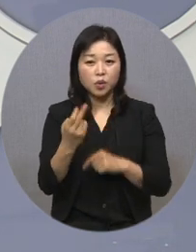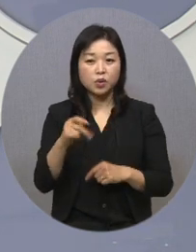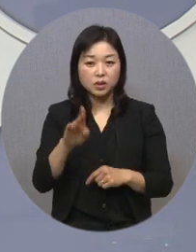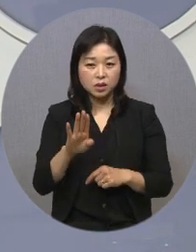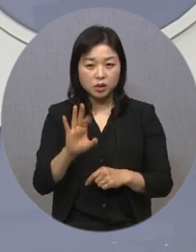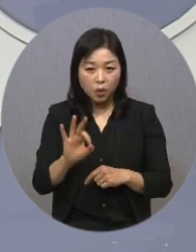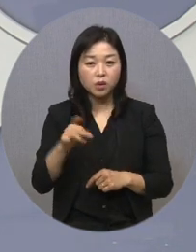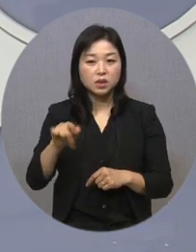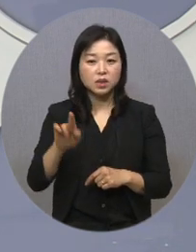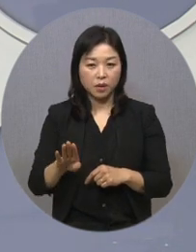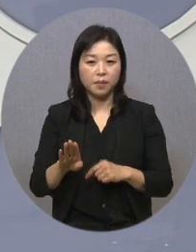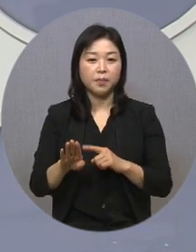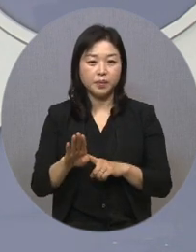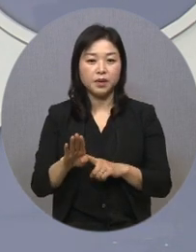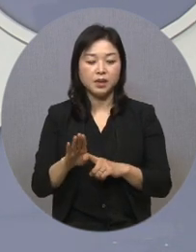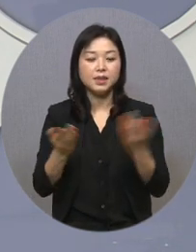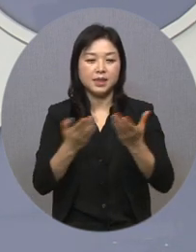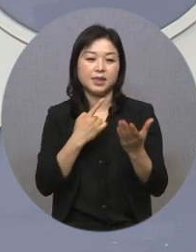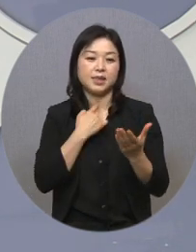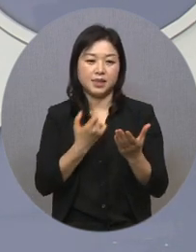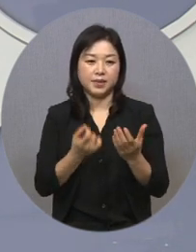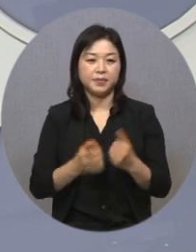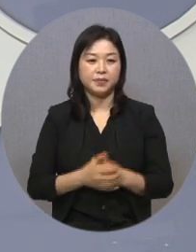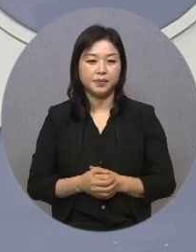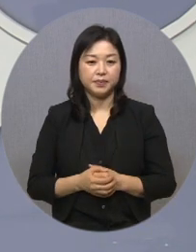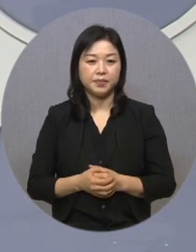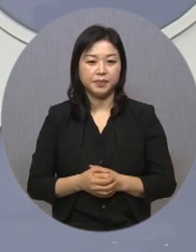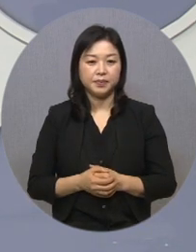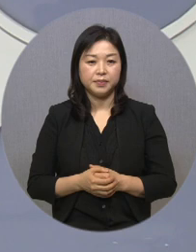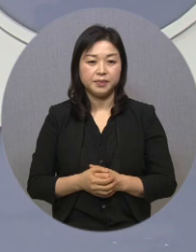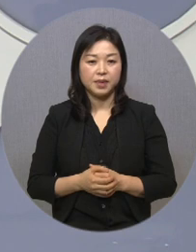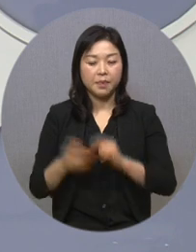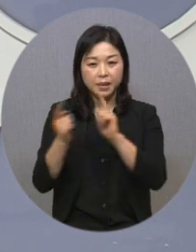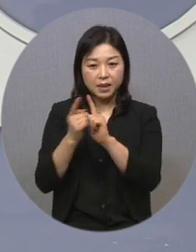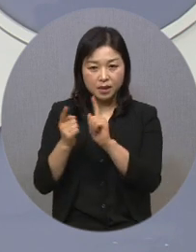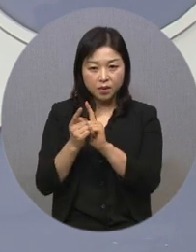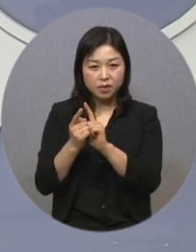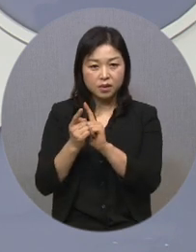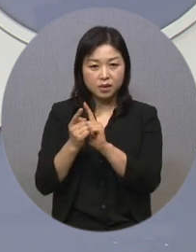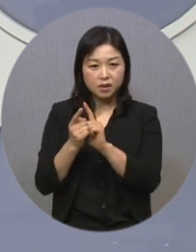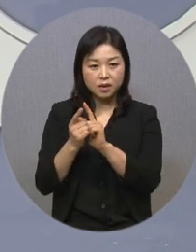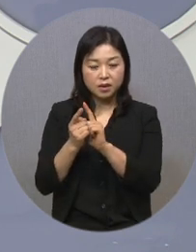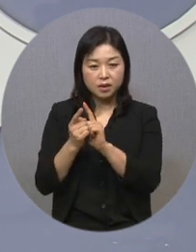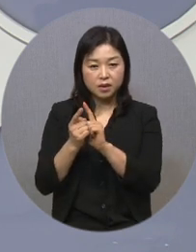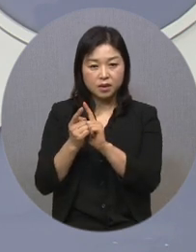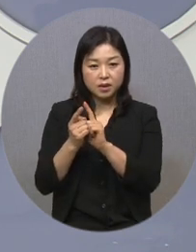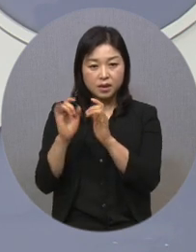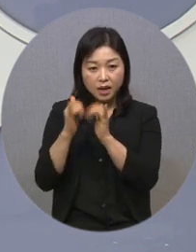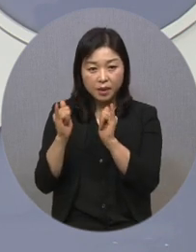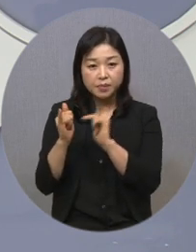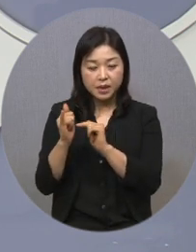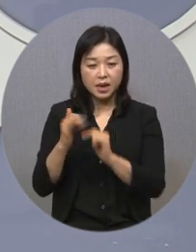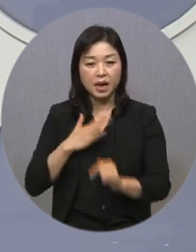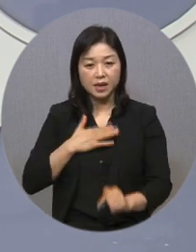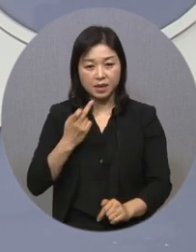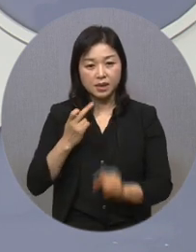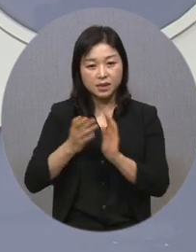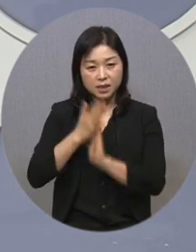용접시로다가 일을 했는데 그때 같이 만났던 식구들이 현재